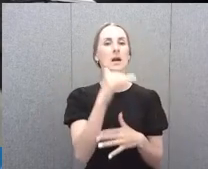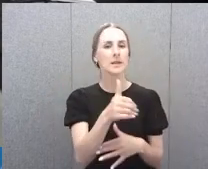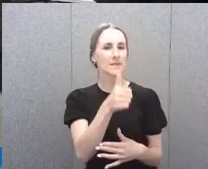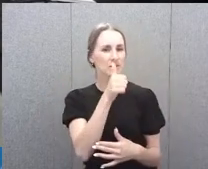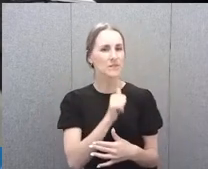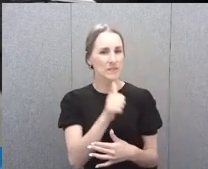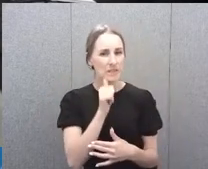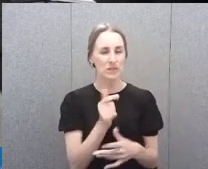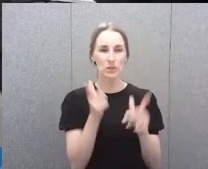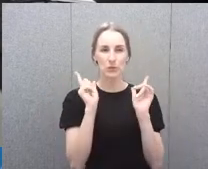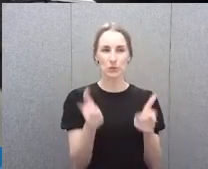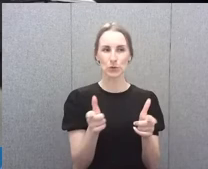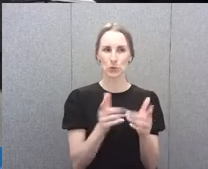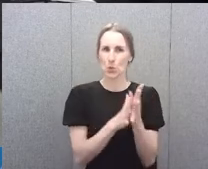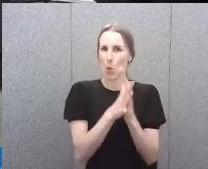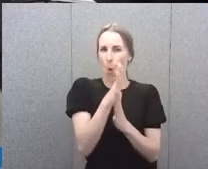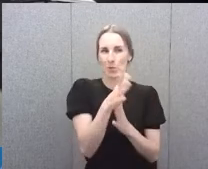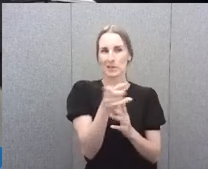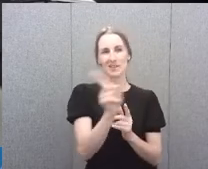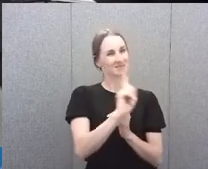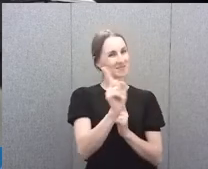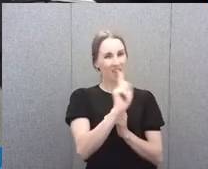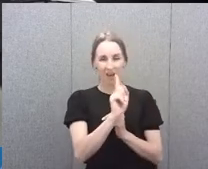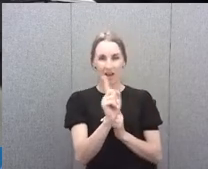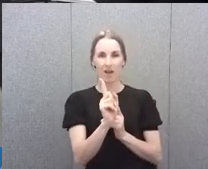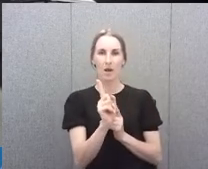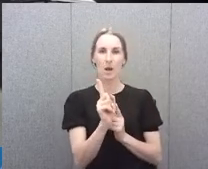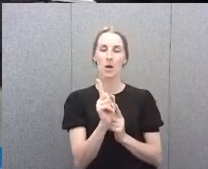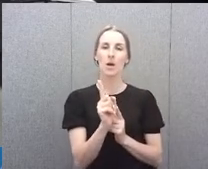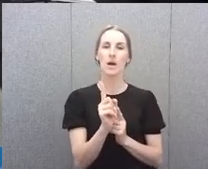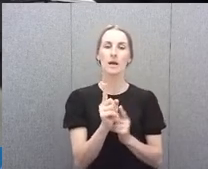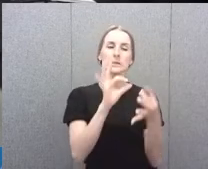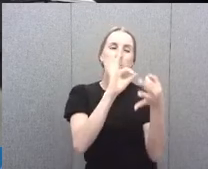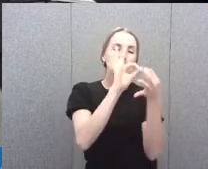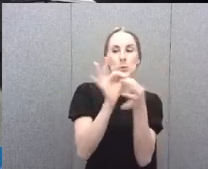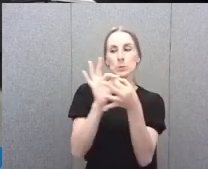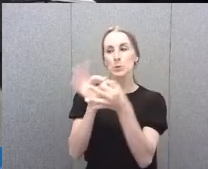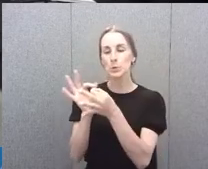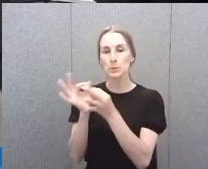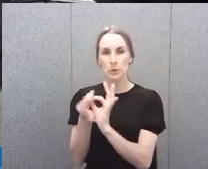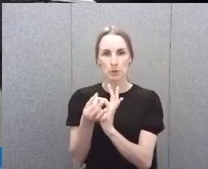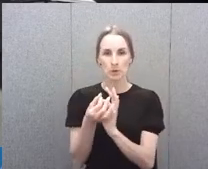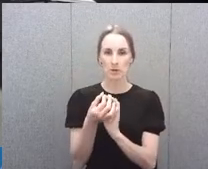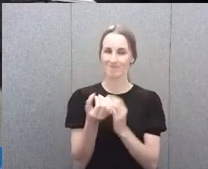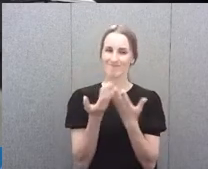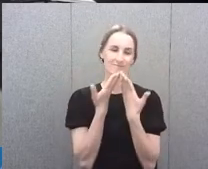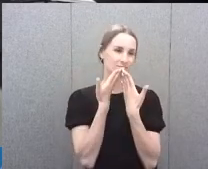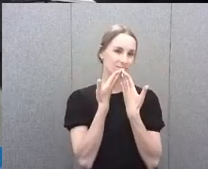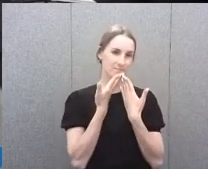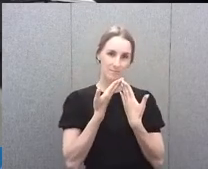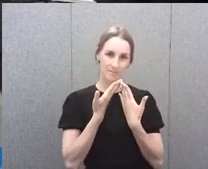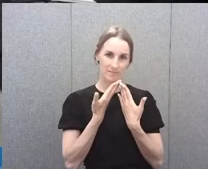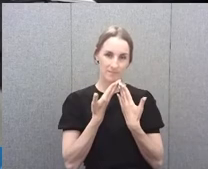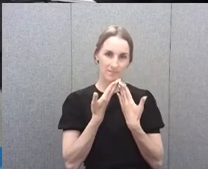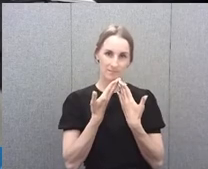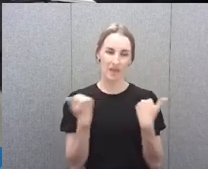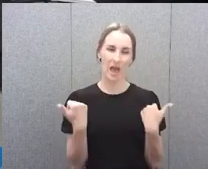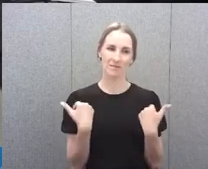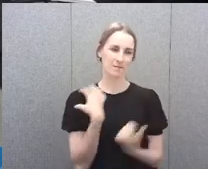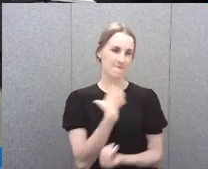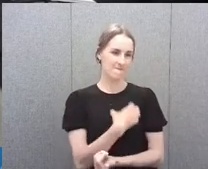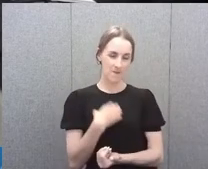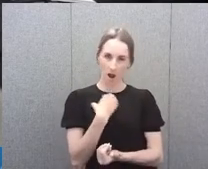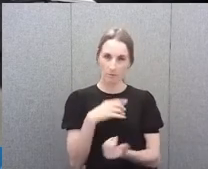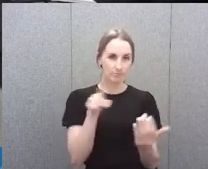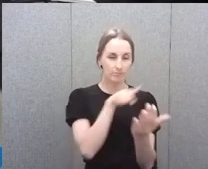как бы и мысли, такие контемпляции насчет разных вопросов. Конечно, бывают тут и разные